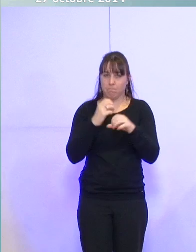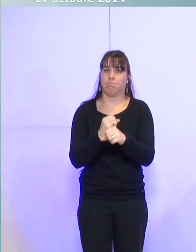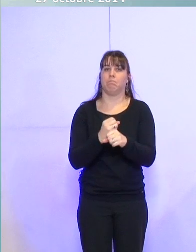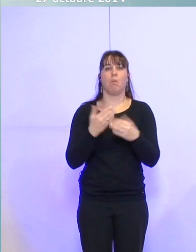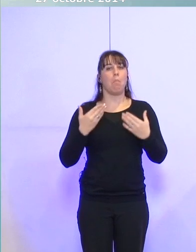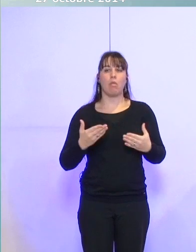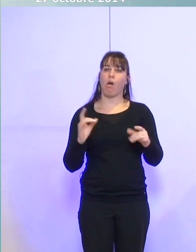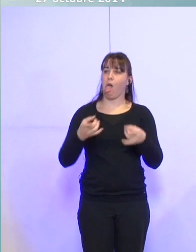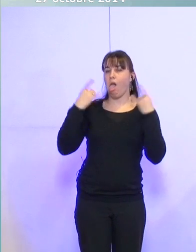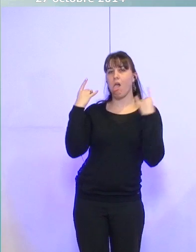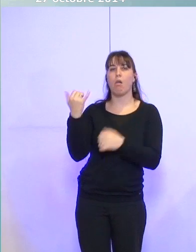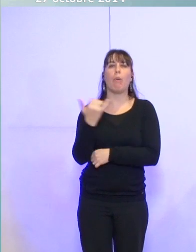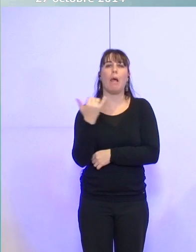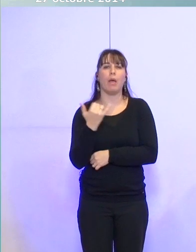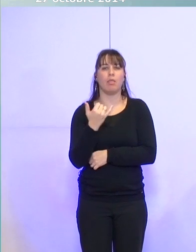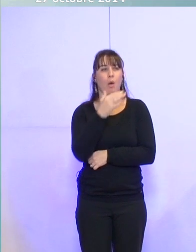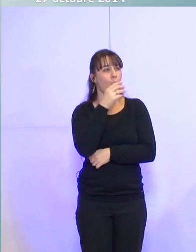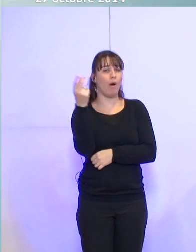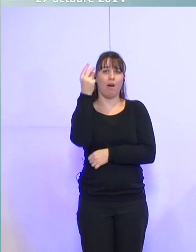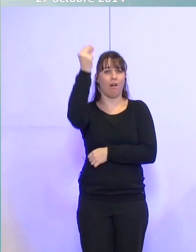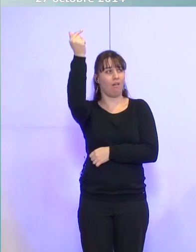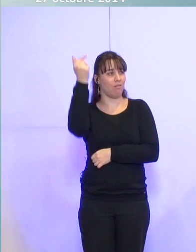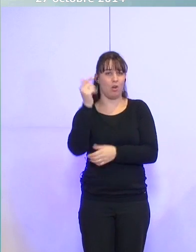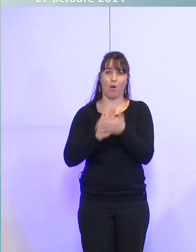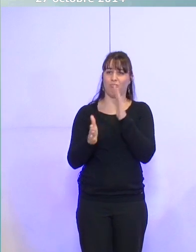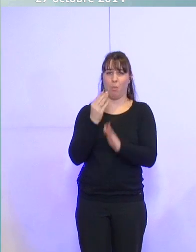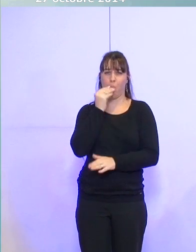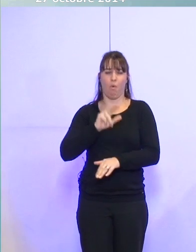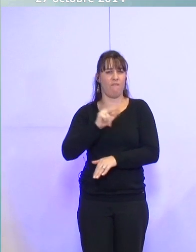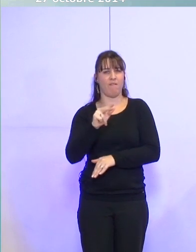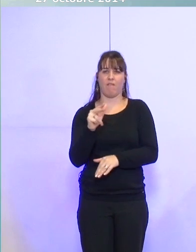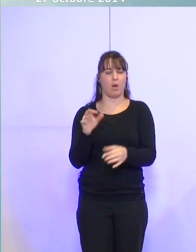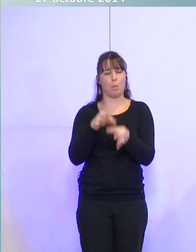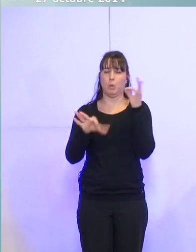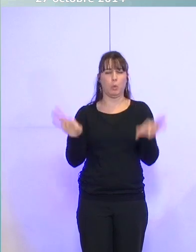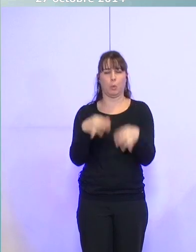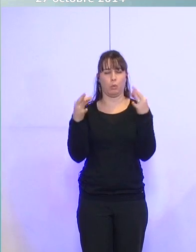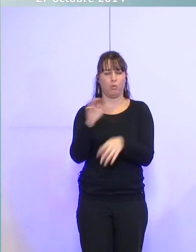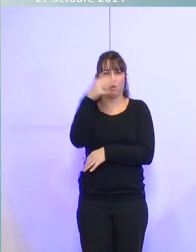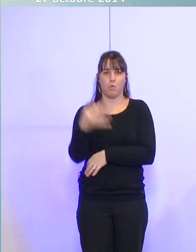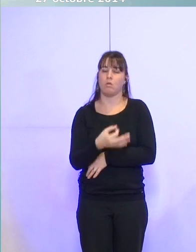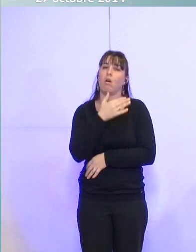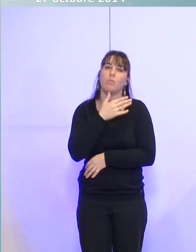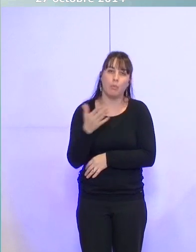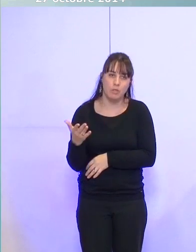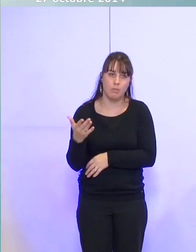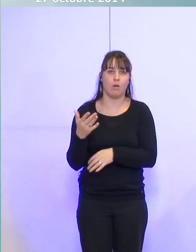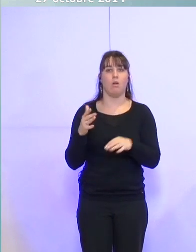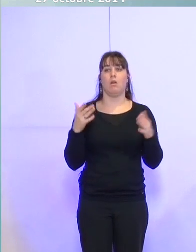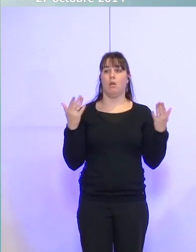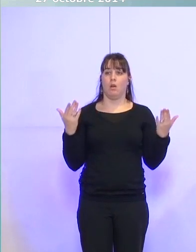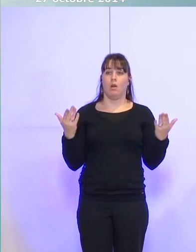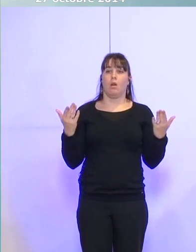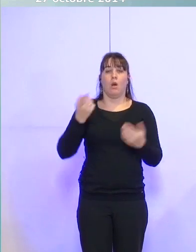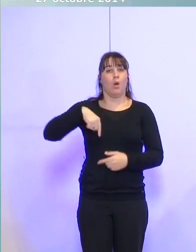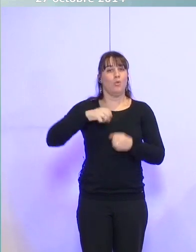modestes, personne ne possède de réponse définitive sur le modèle économique qui serait le meilleur choix. Et c'est cela qui caractérise